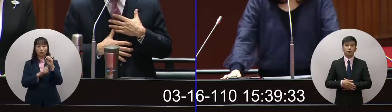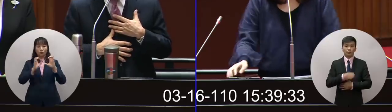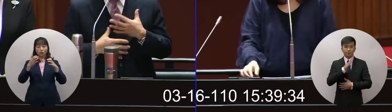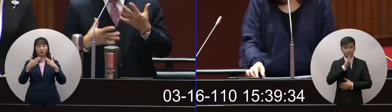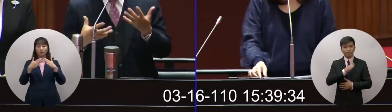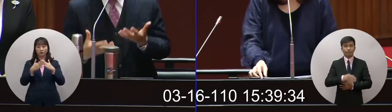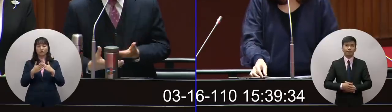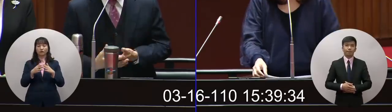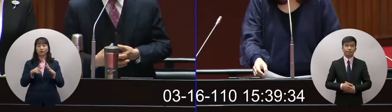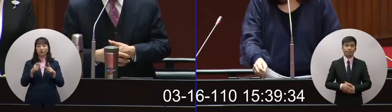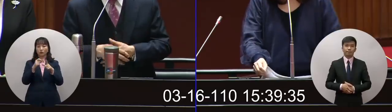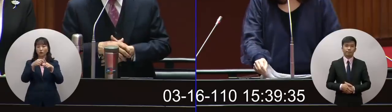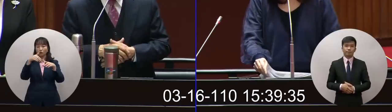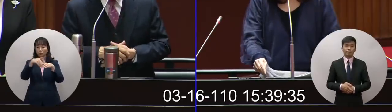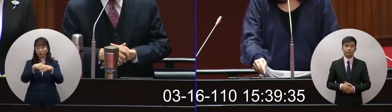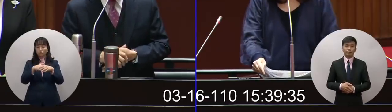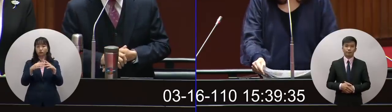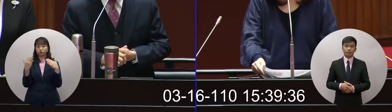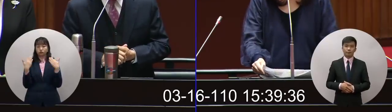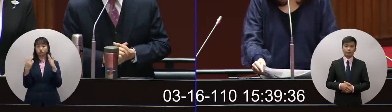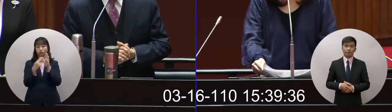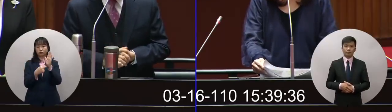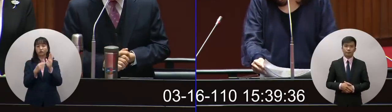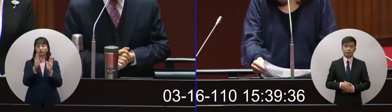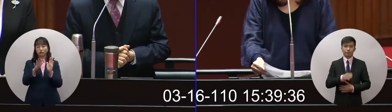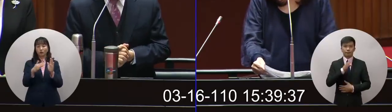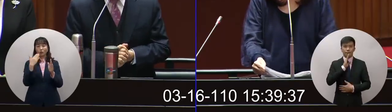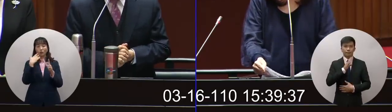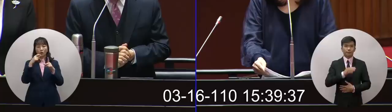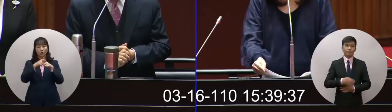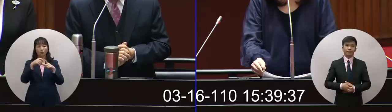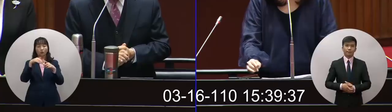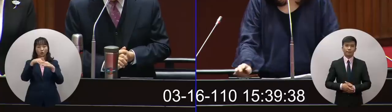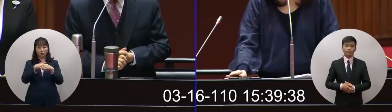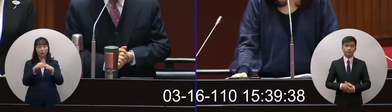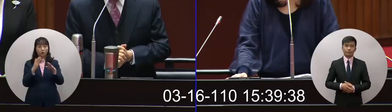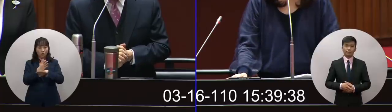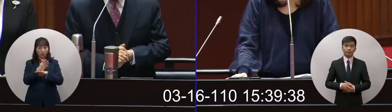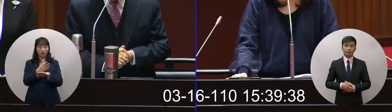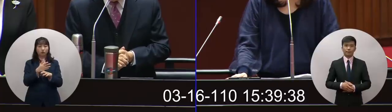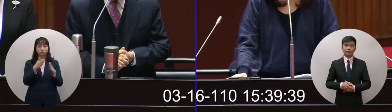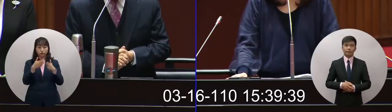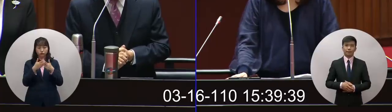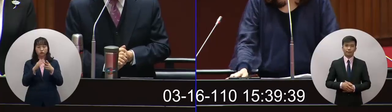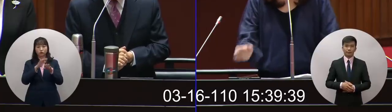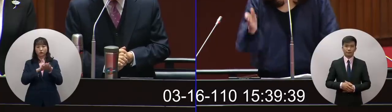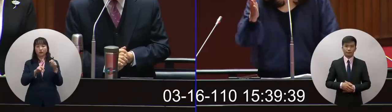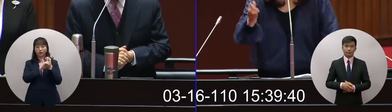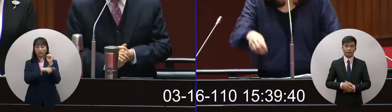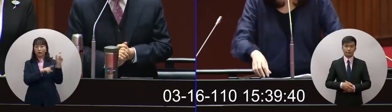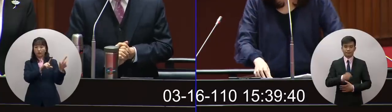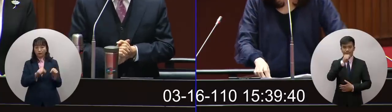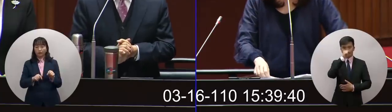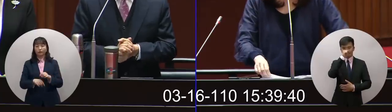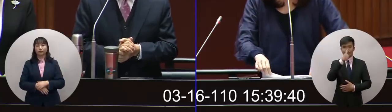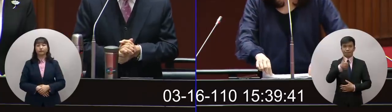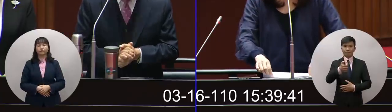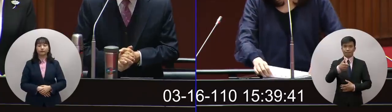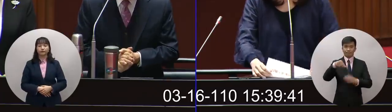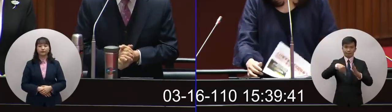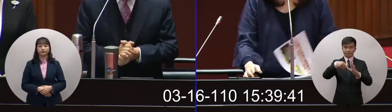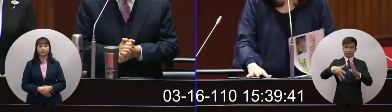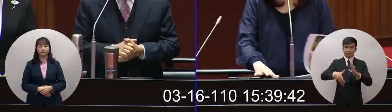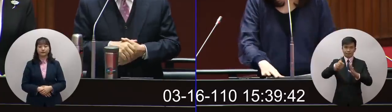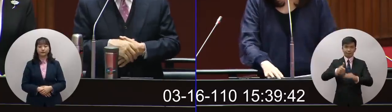国家，公投法都有明白规定， 是 公投的效力，所以我们都会依法行政。 好，谢谢院长的承